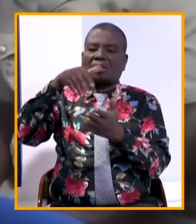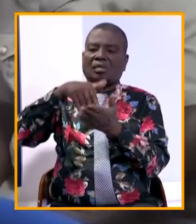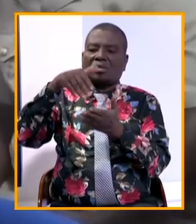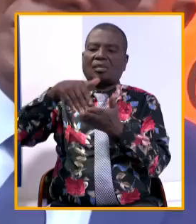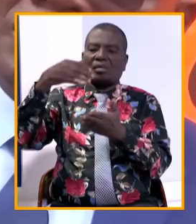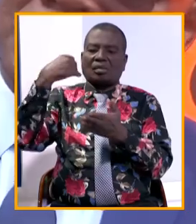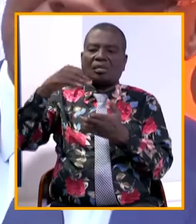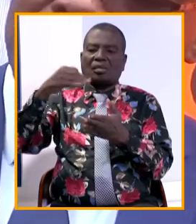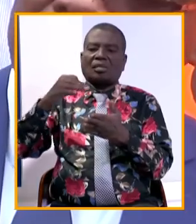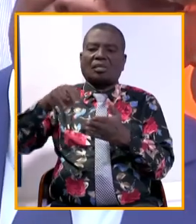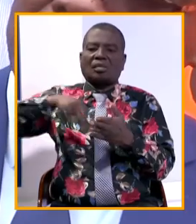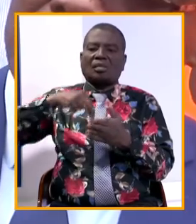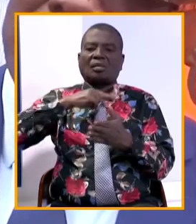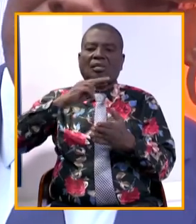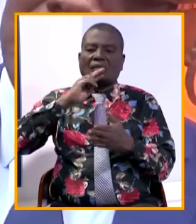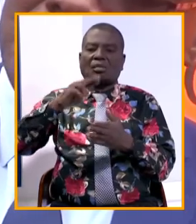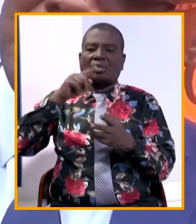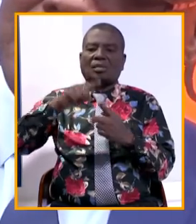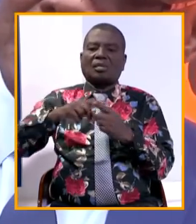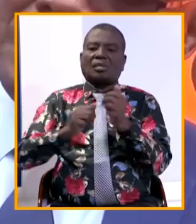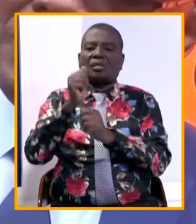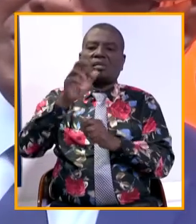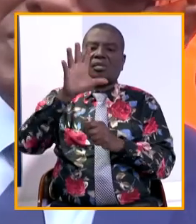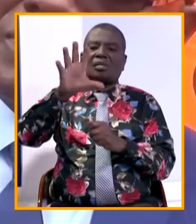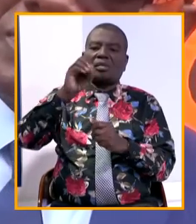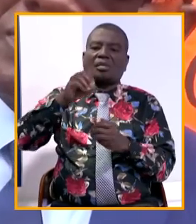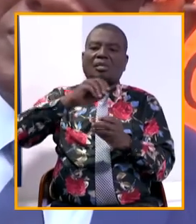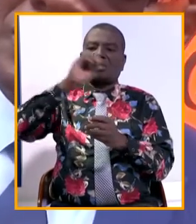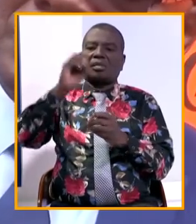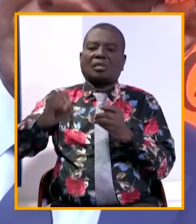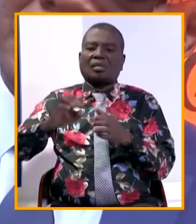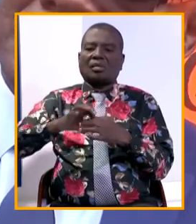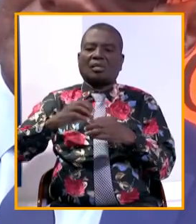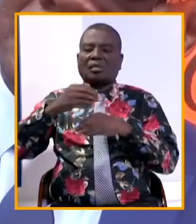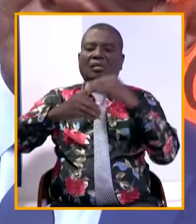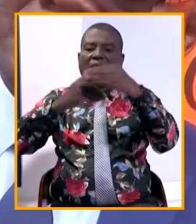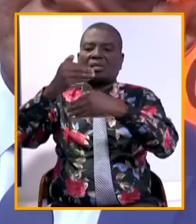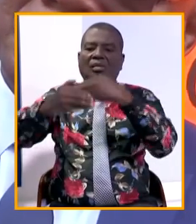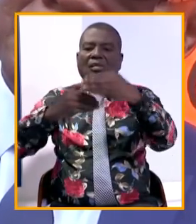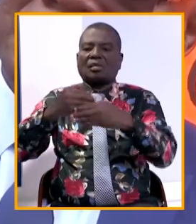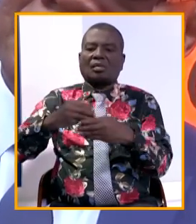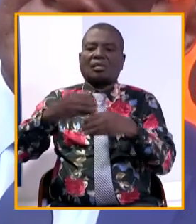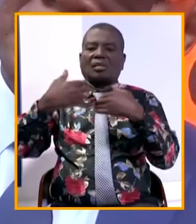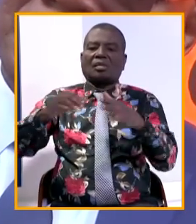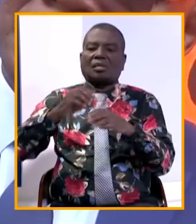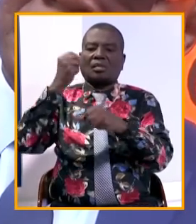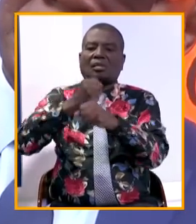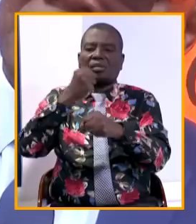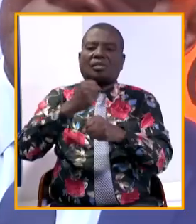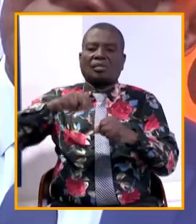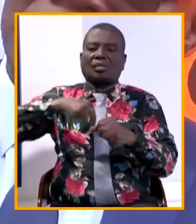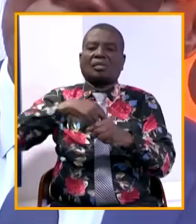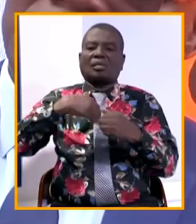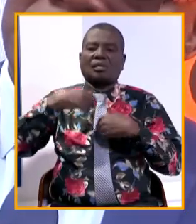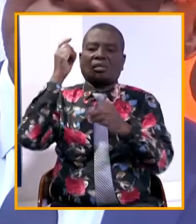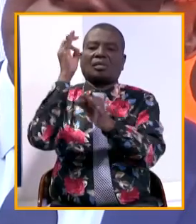francs CFA. Nous sommes à plus de 50% donc d'avancement. l'achèvement des travaux. Nous